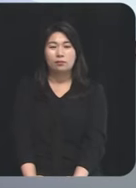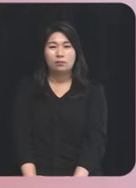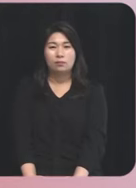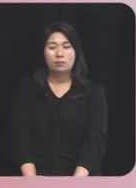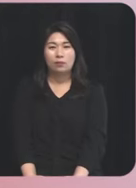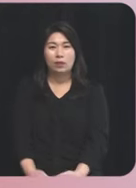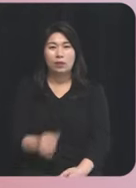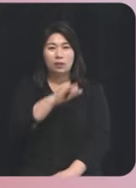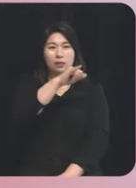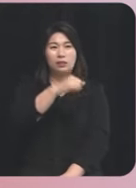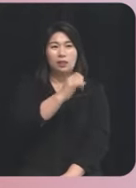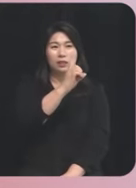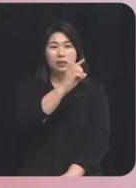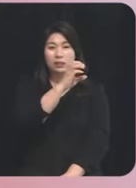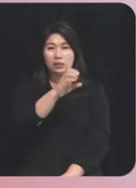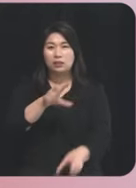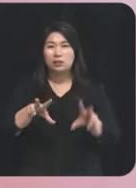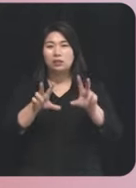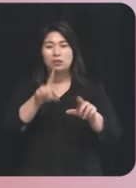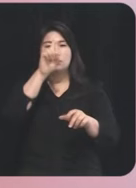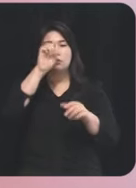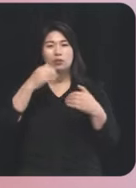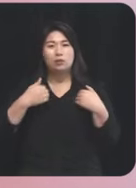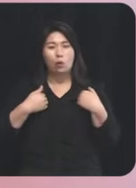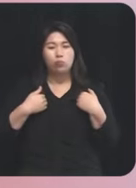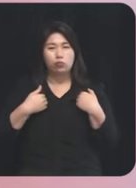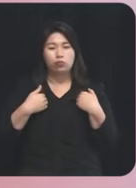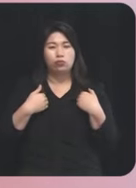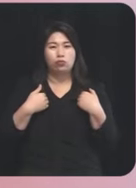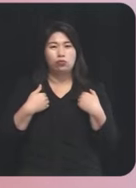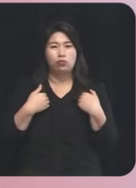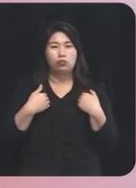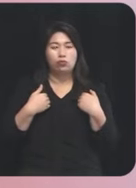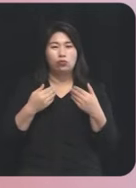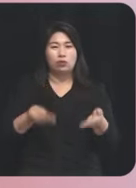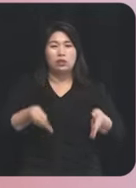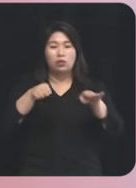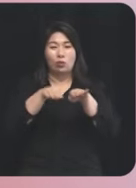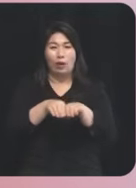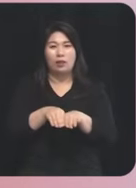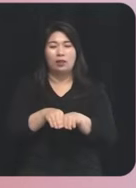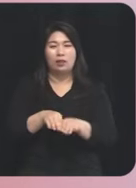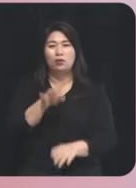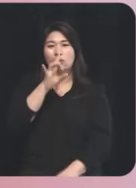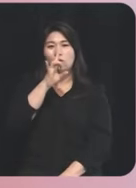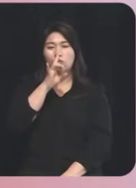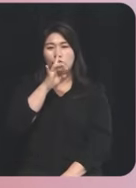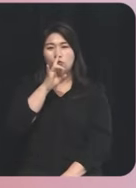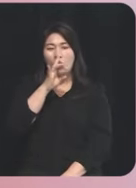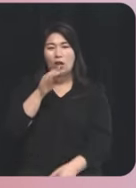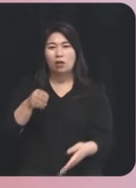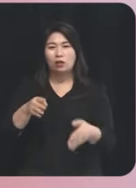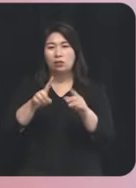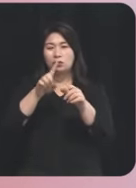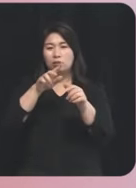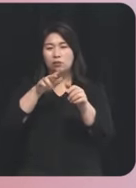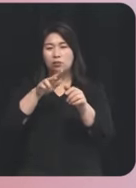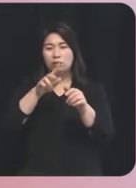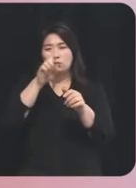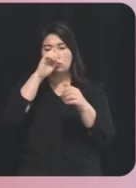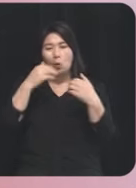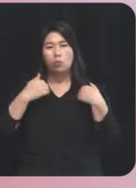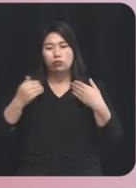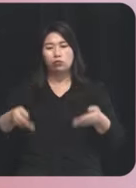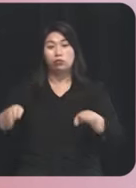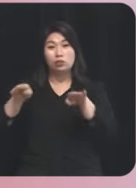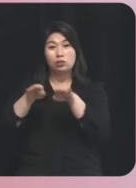네, JDC는 지금 정부 국토부 산하의 기관이죠. 그 중앙정부 산하의 기관으로서의